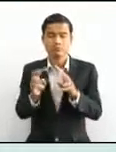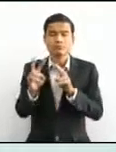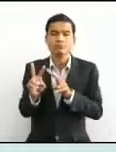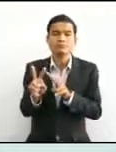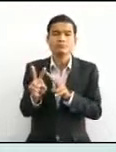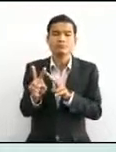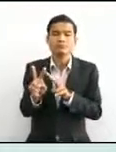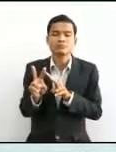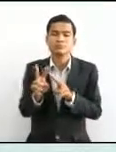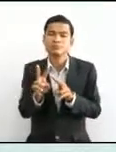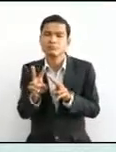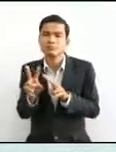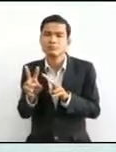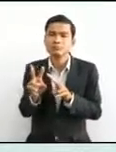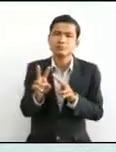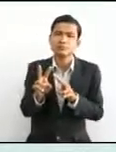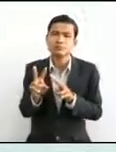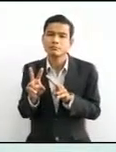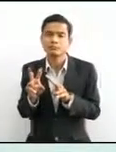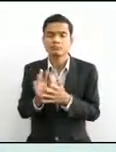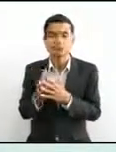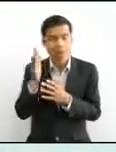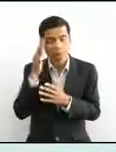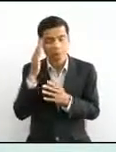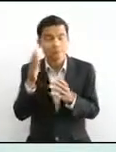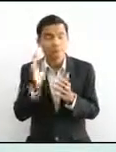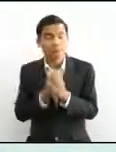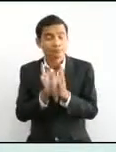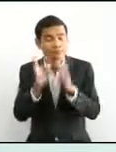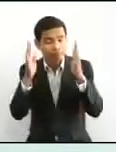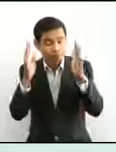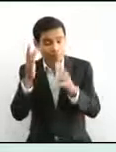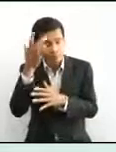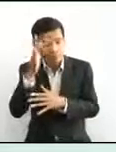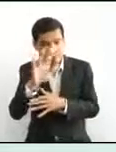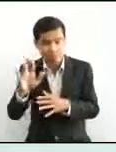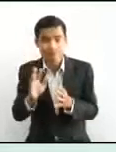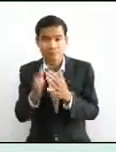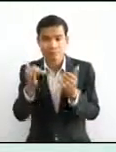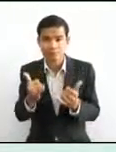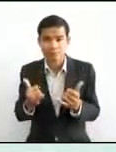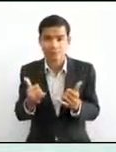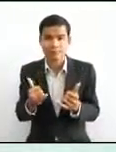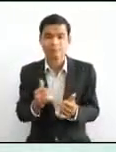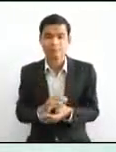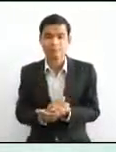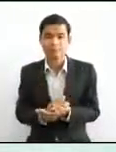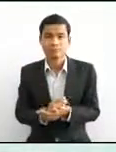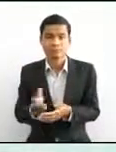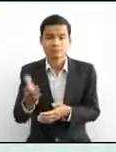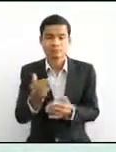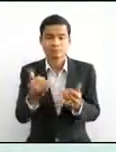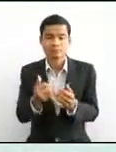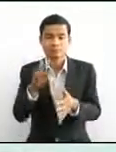ai ong cha con ở khnía bật chụp cài men con cha lấy con được ở khnía con chăm